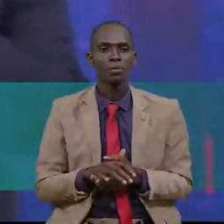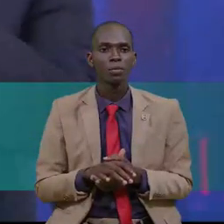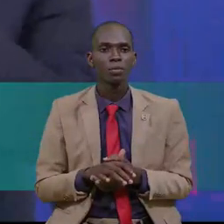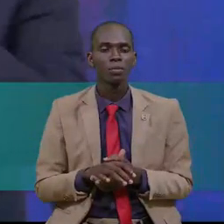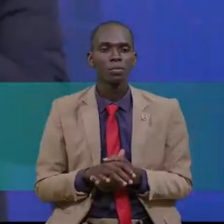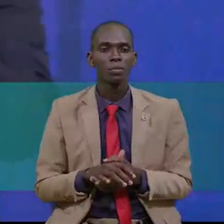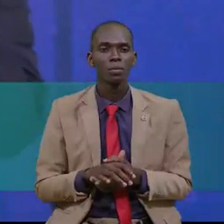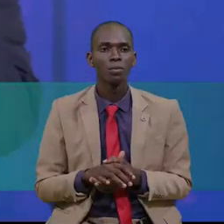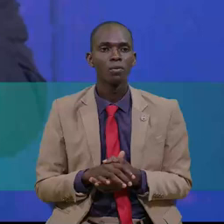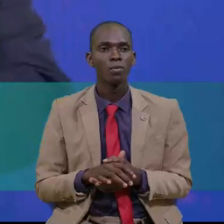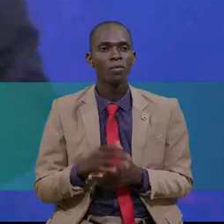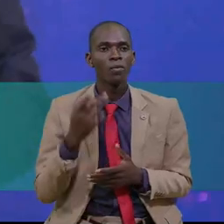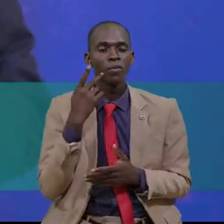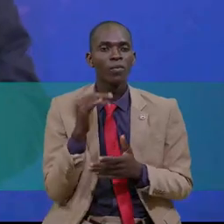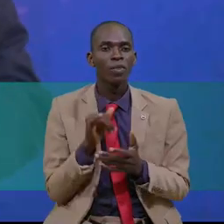verset 25.